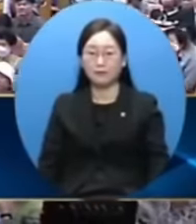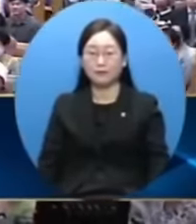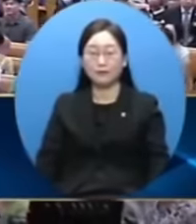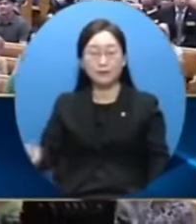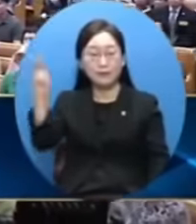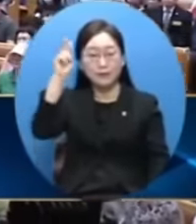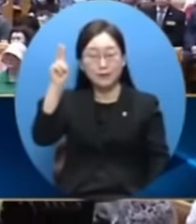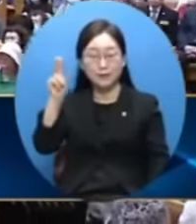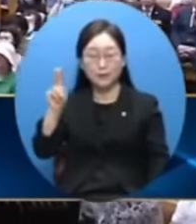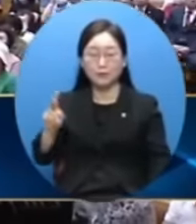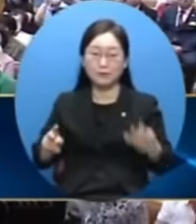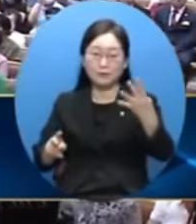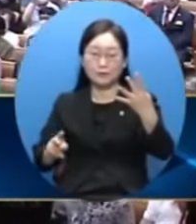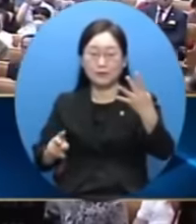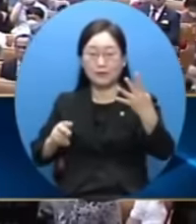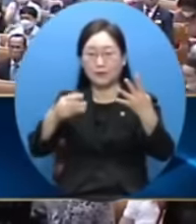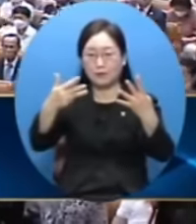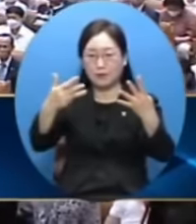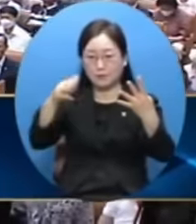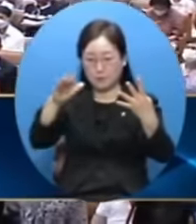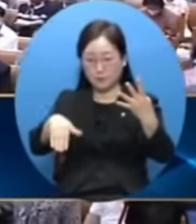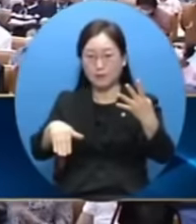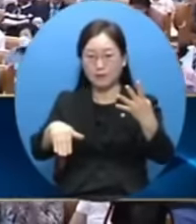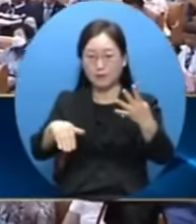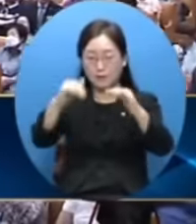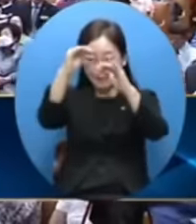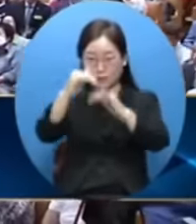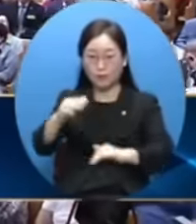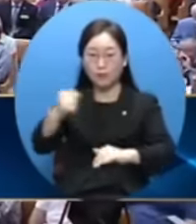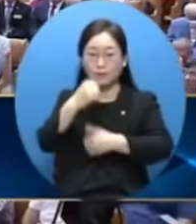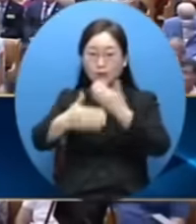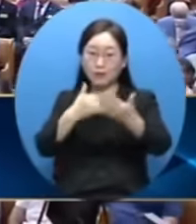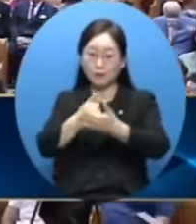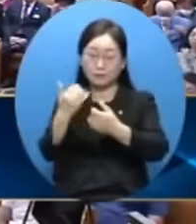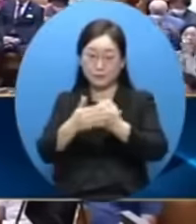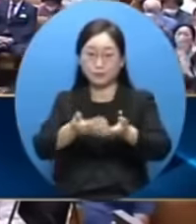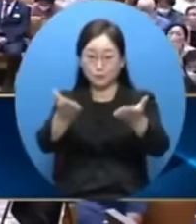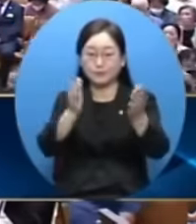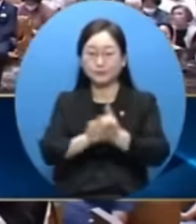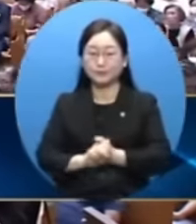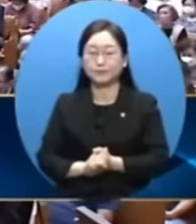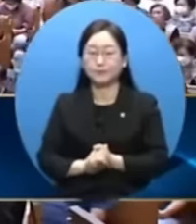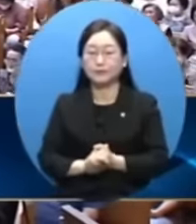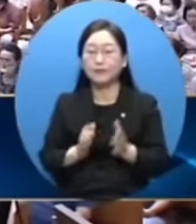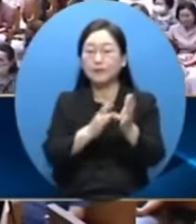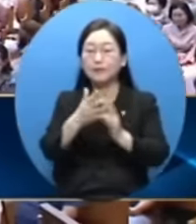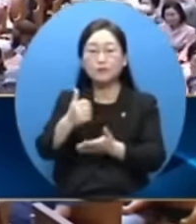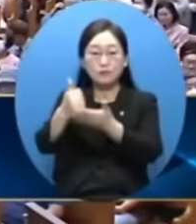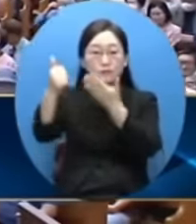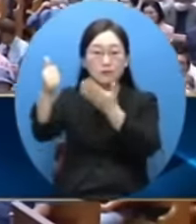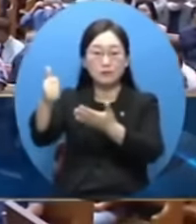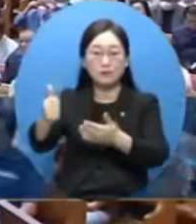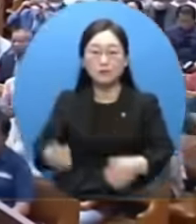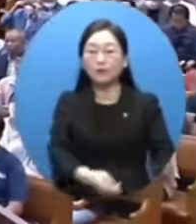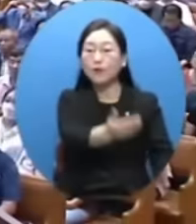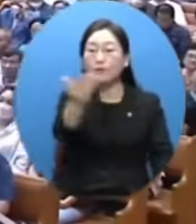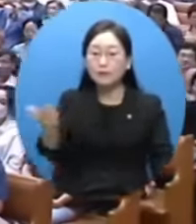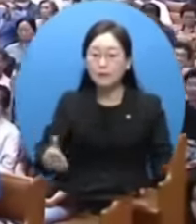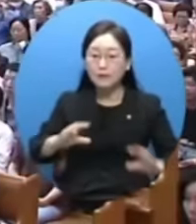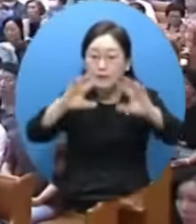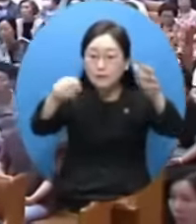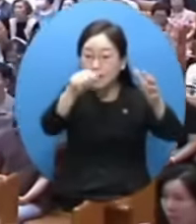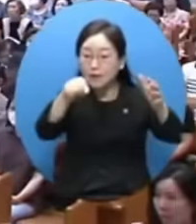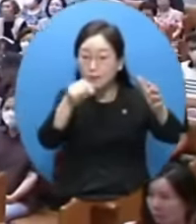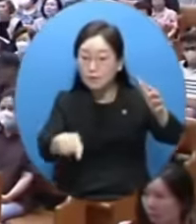야고보서 4장 8절로 12절을 본문으로 해서 함께 말씀을 나눕니다. 예수님께서 너희들의 세상에